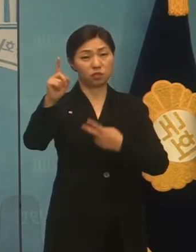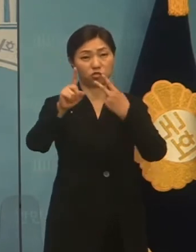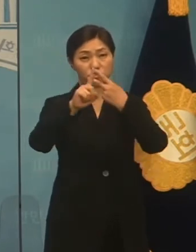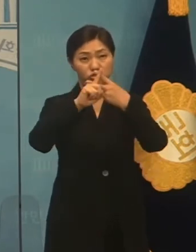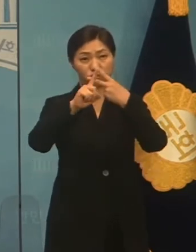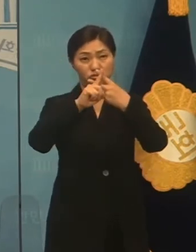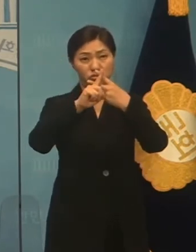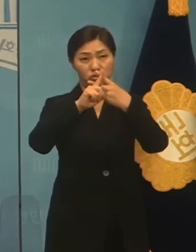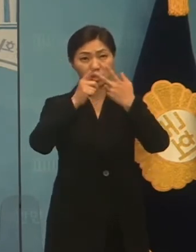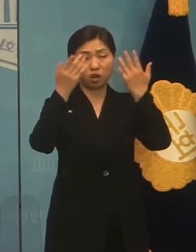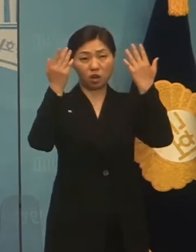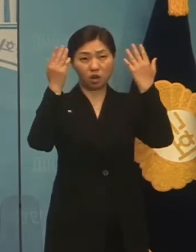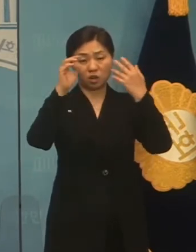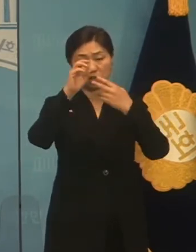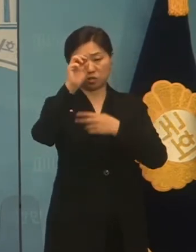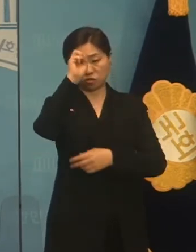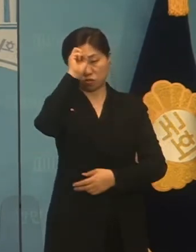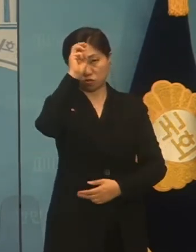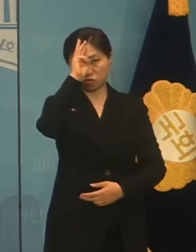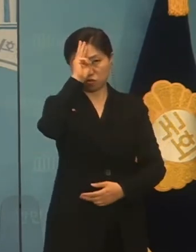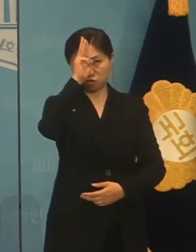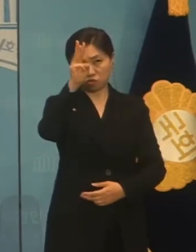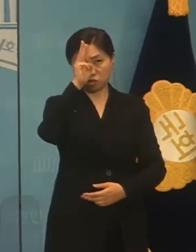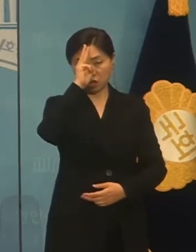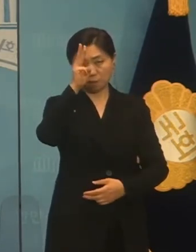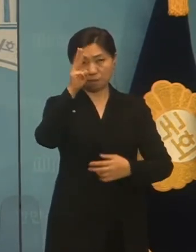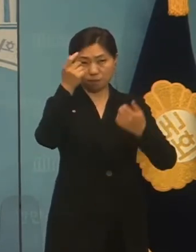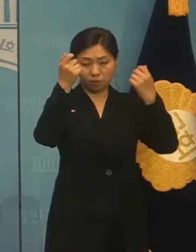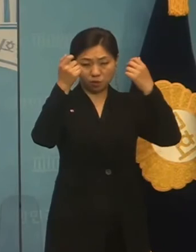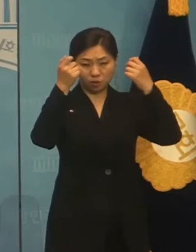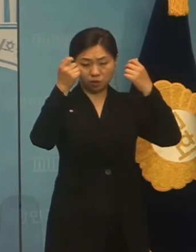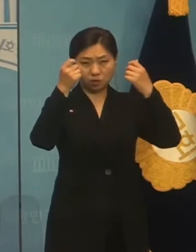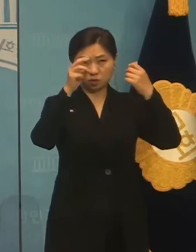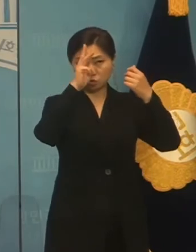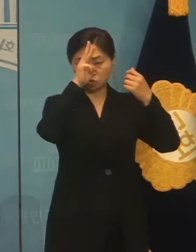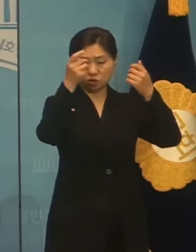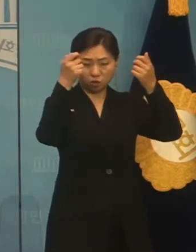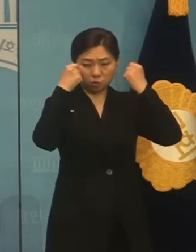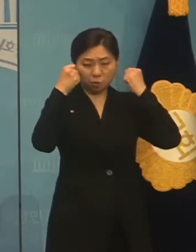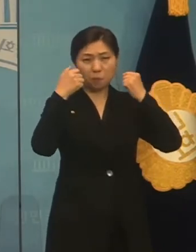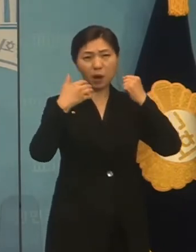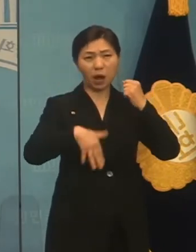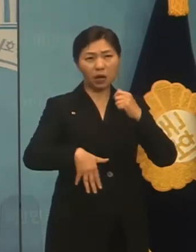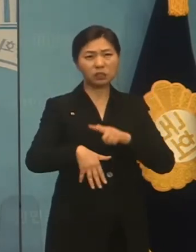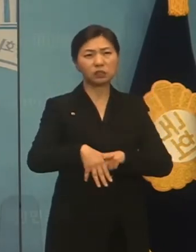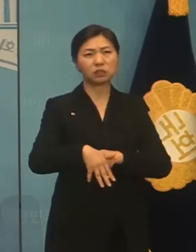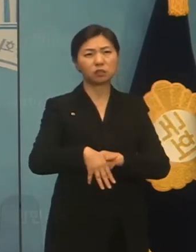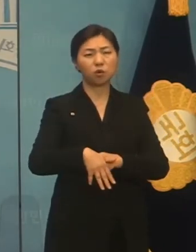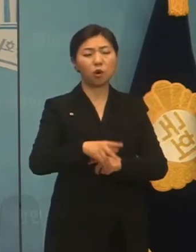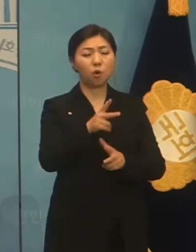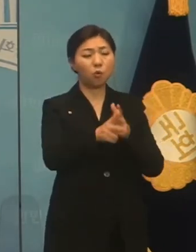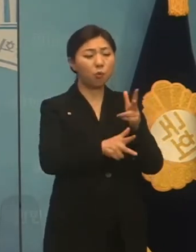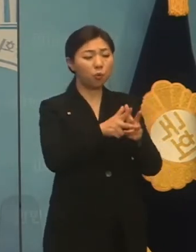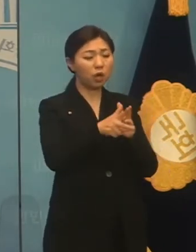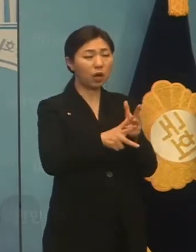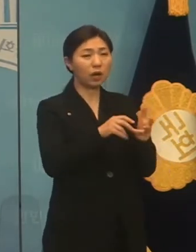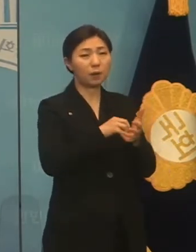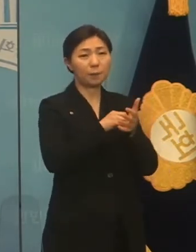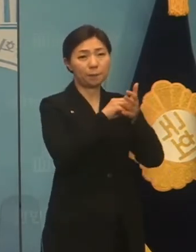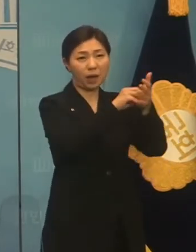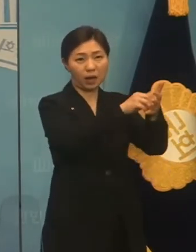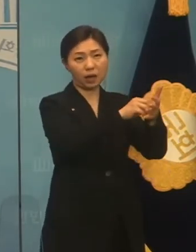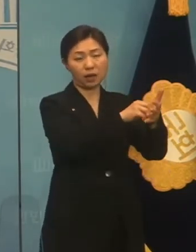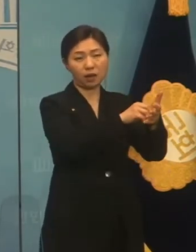중학교 3학년을 채 졸업하지 못한 채 한 공장에 취직을 해서